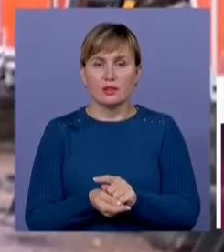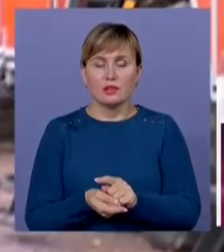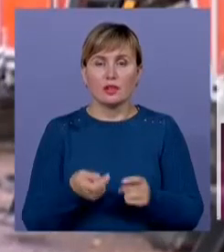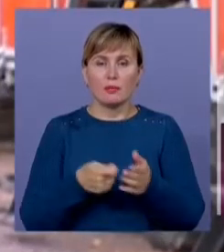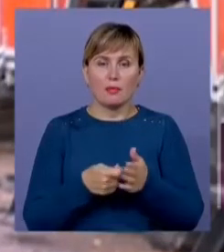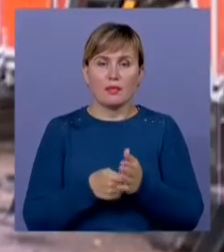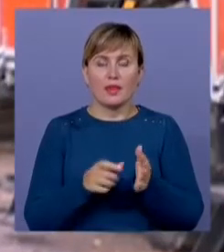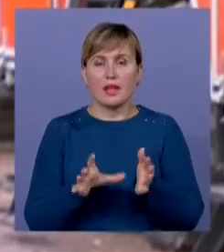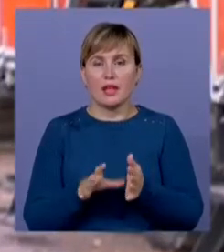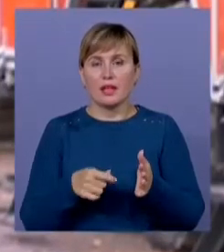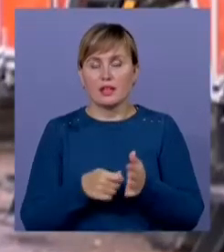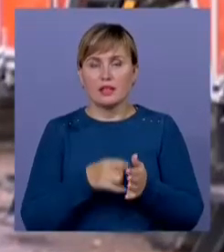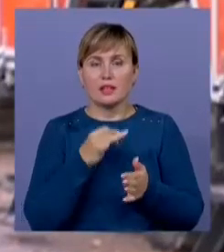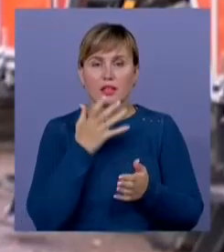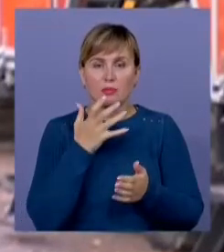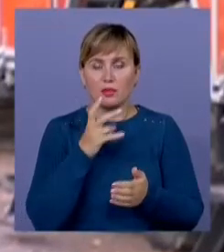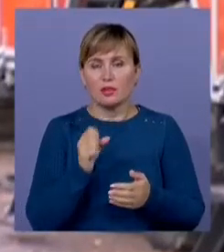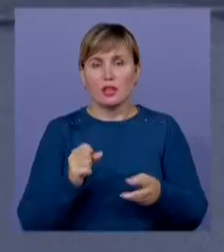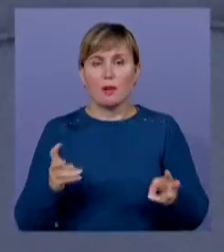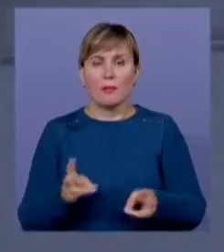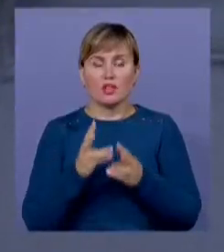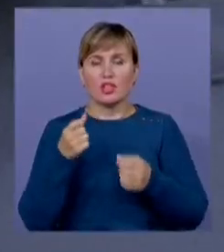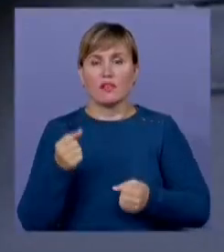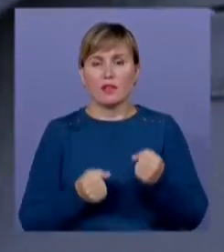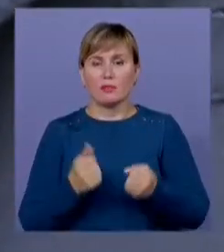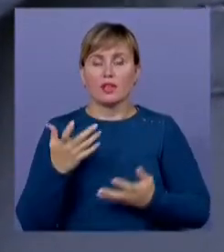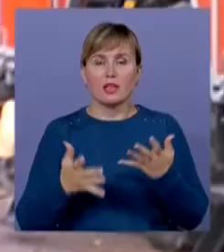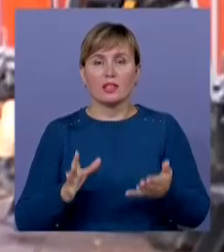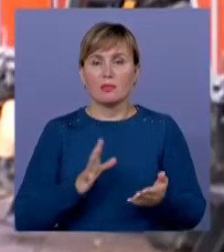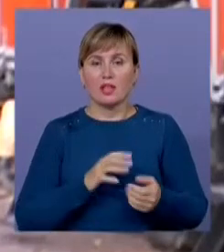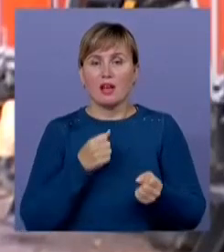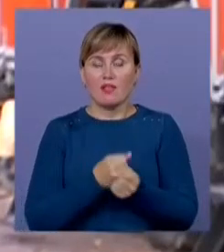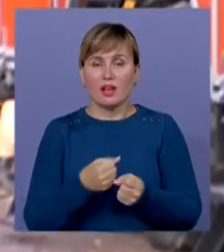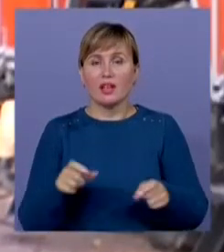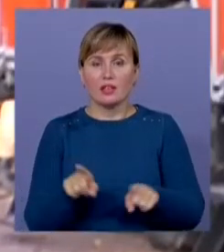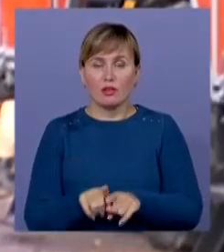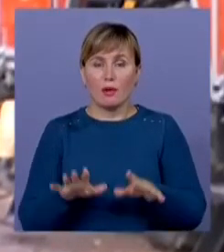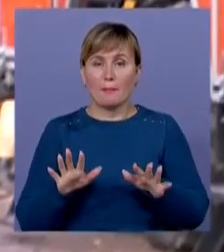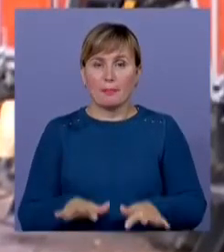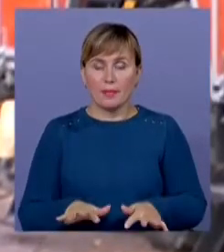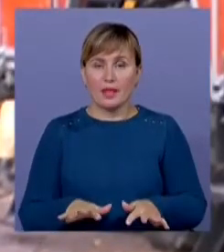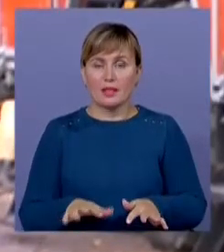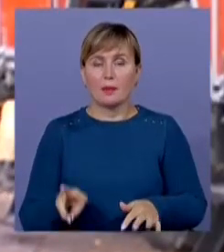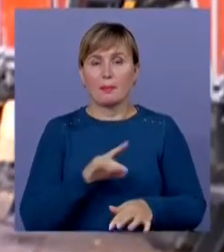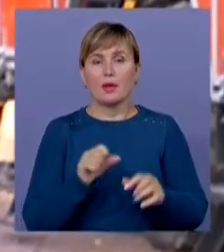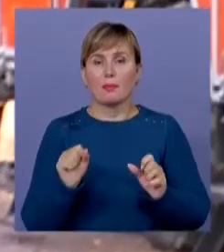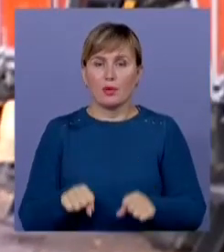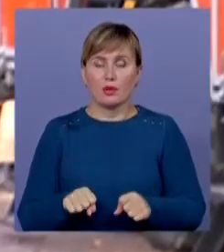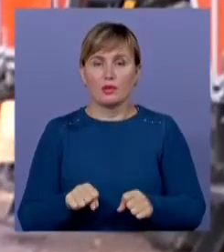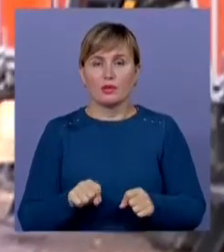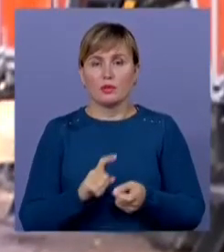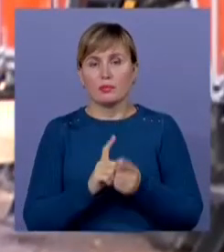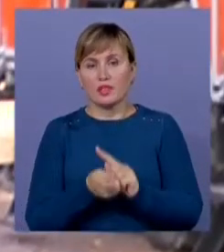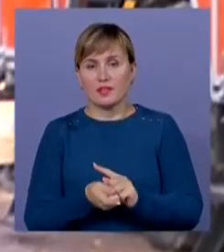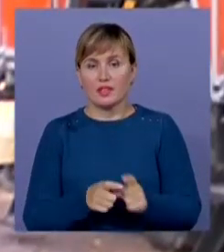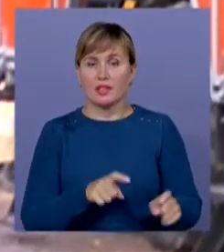подпитки электроэнергии и подачи тепла на пожарный автомобиль. Если произошла авария на такой локальной котели, мы можем перевести